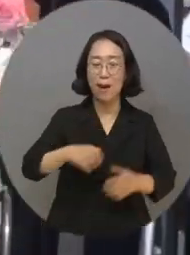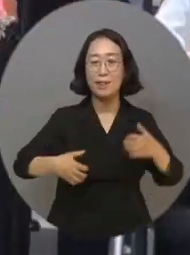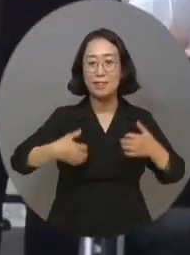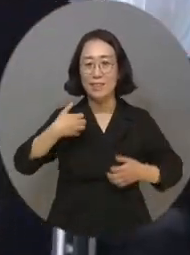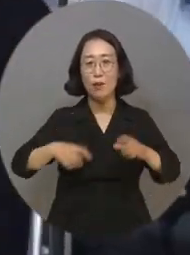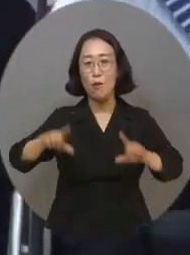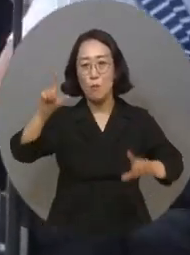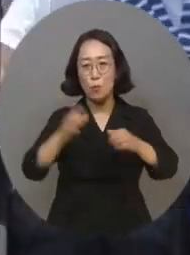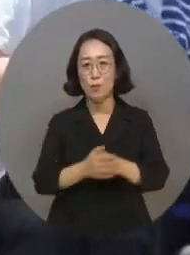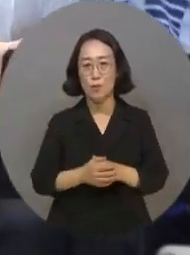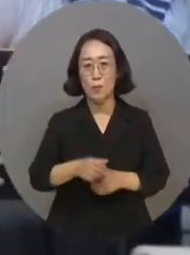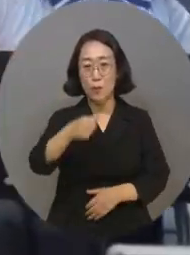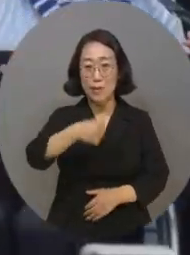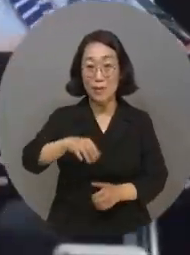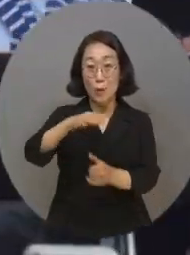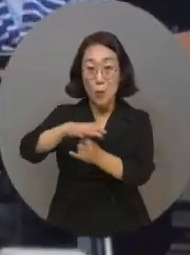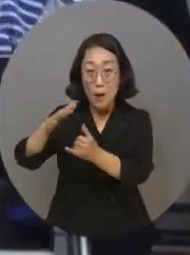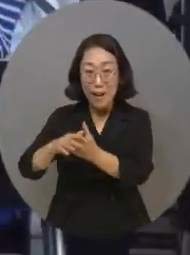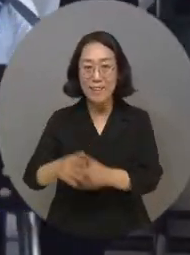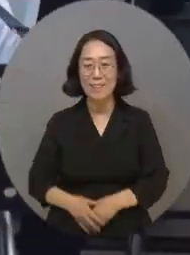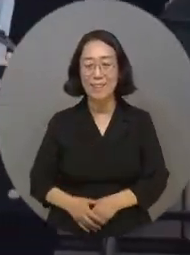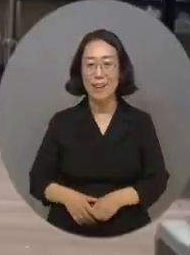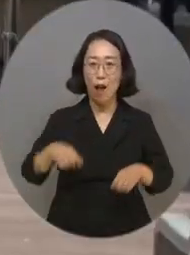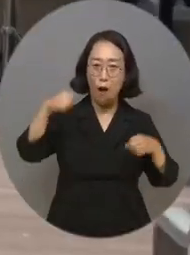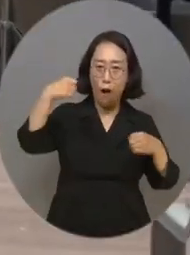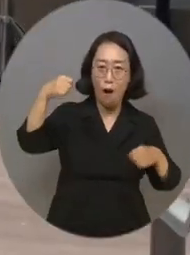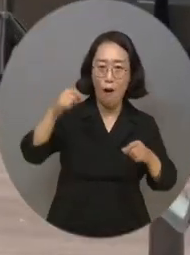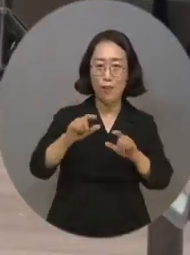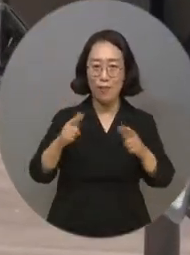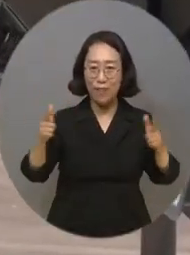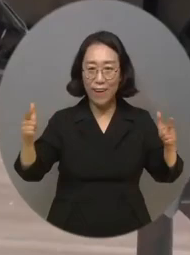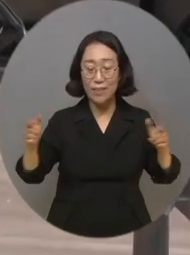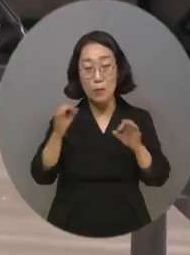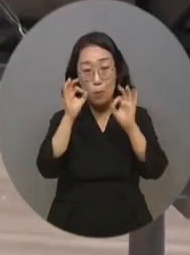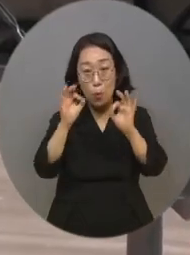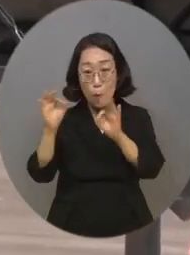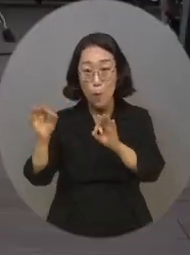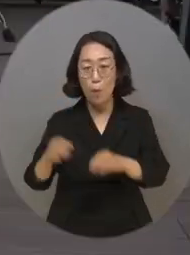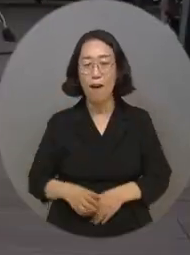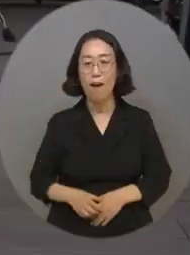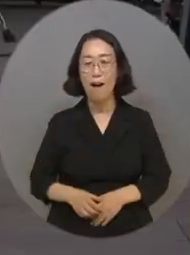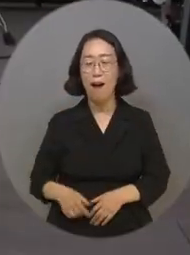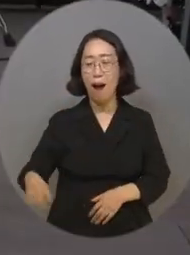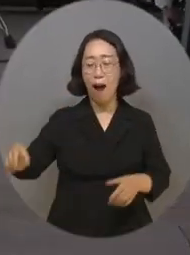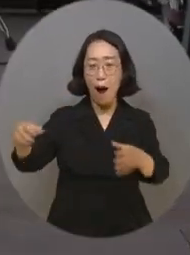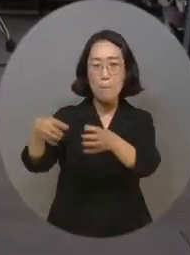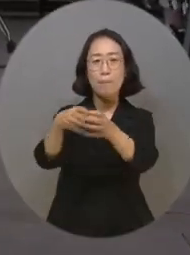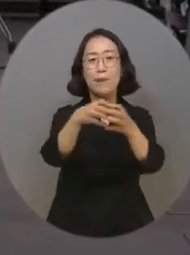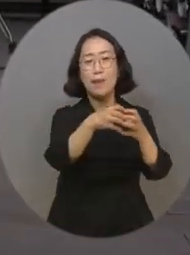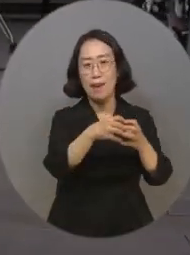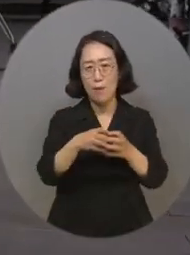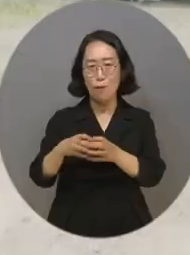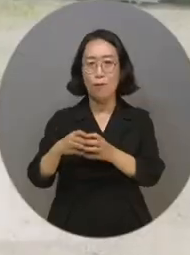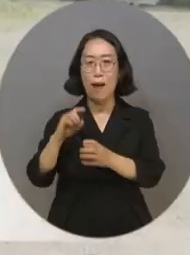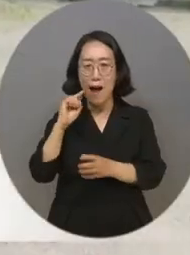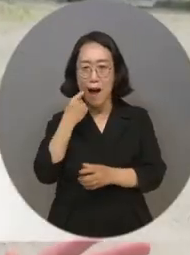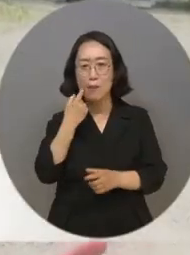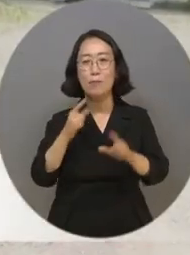연주와 상인의 자녀들이 준비한 다양한 공연은 비장애와 장애가 만들어내는 아름다운